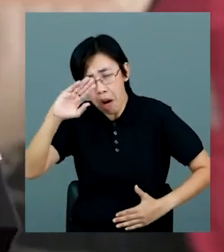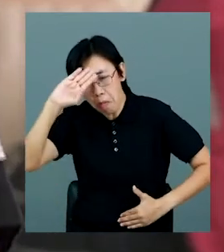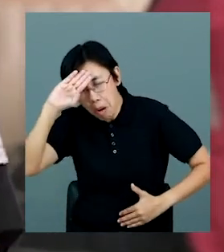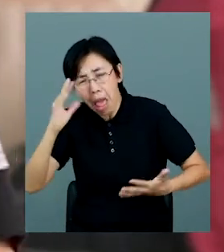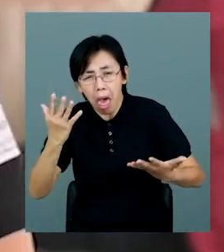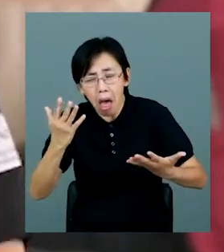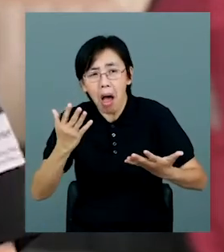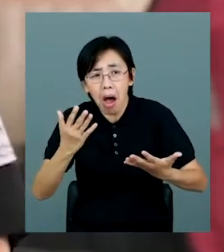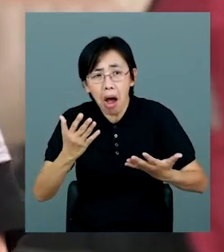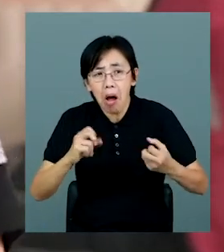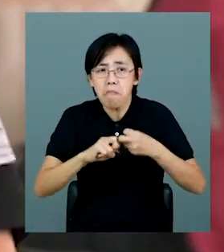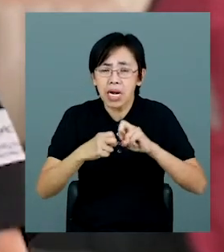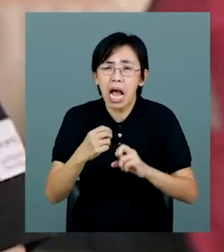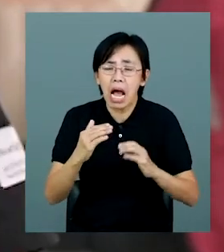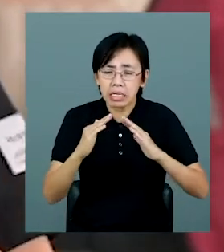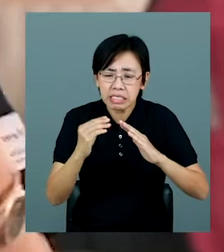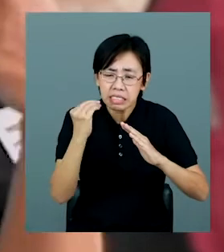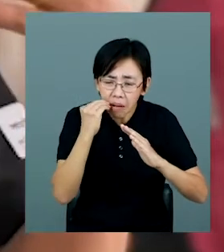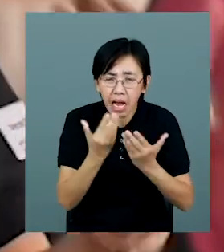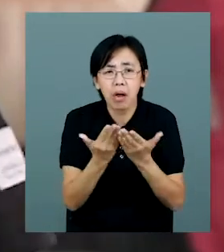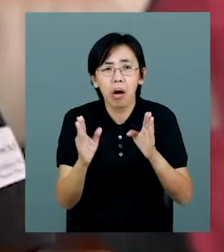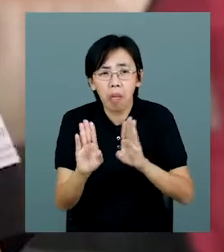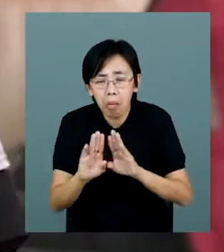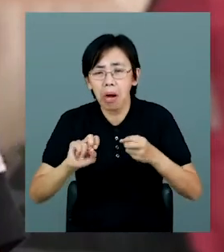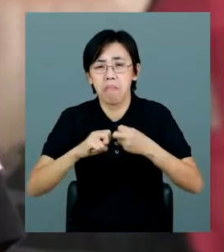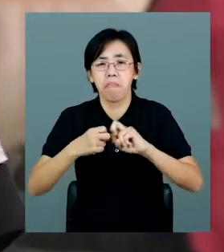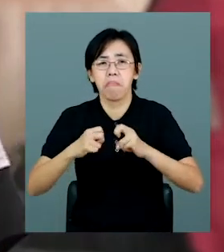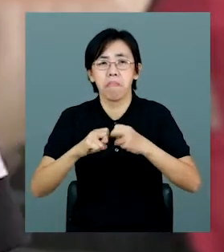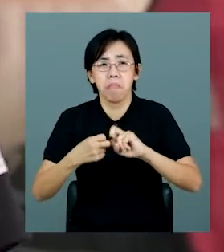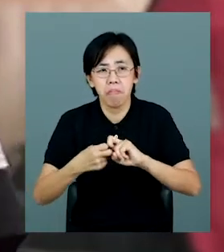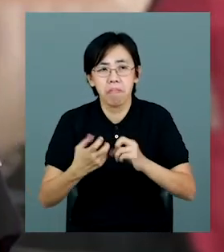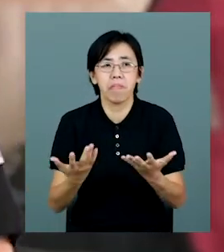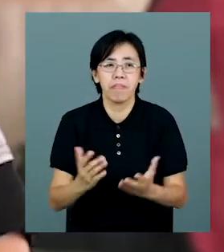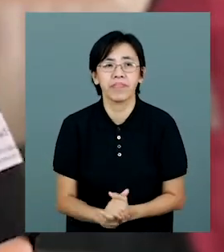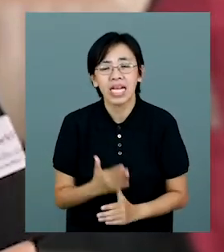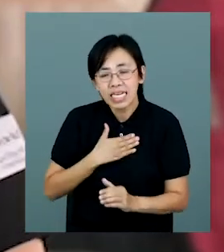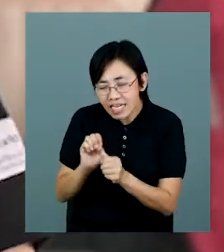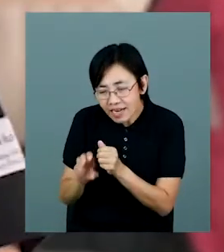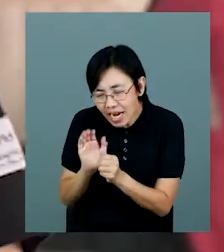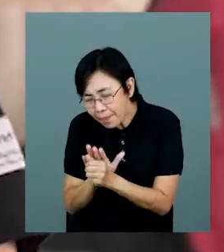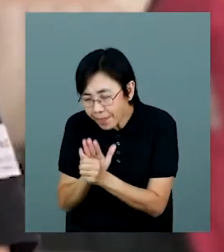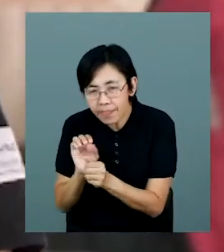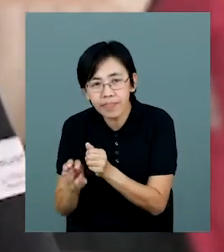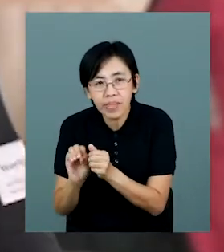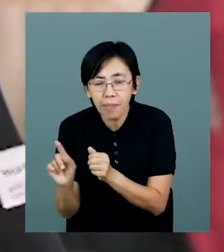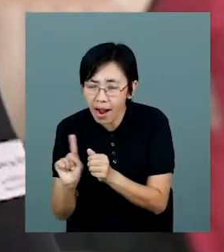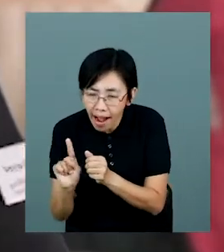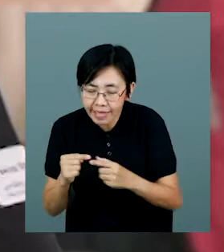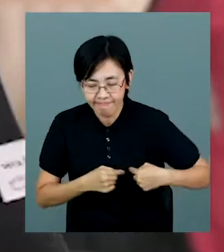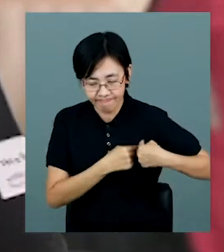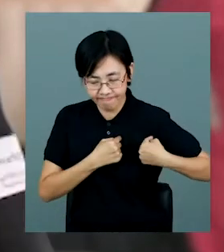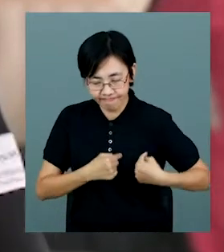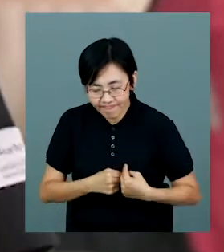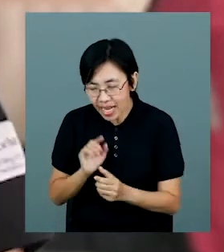ะด้านโรคอย่างเดียวมันมีปัญหาที่บ้านแบบนี้เรื่องครอบครัวเขาก็มีนะคะเราต้องแบบแนะนำว่า